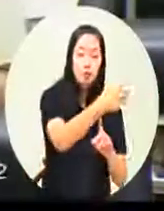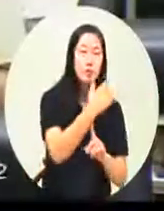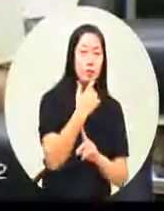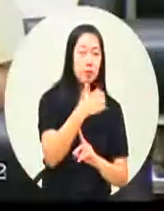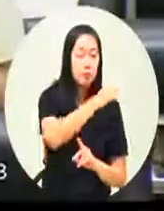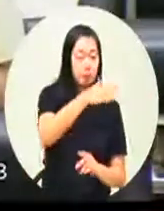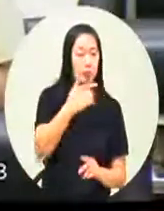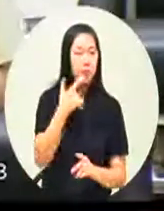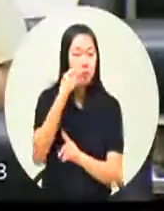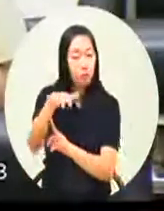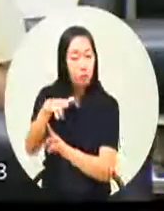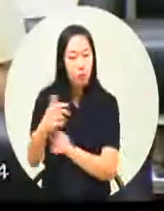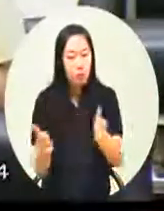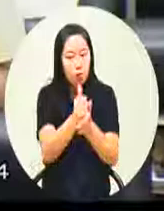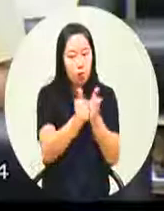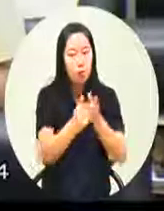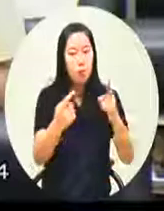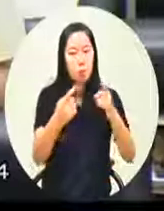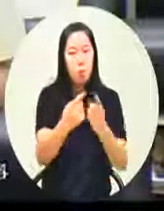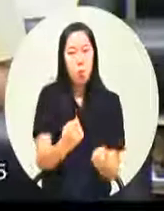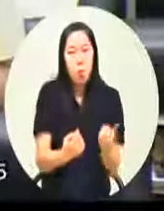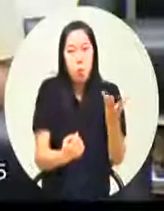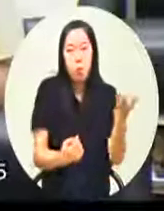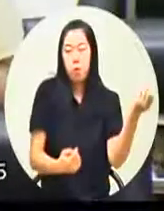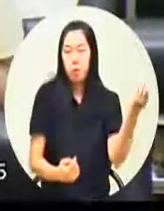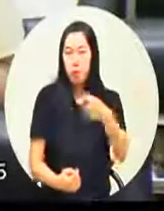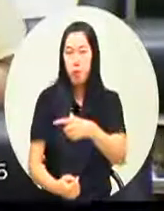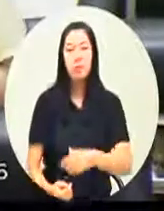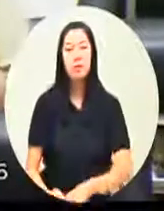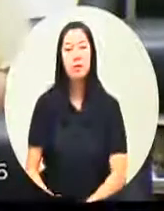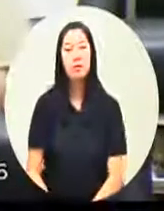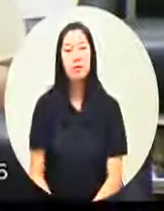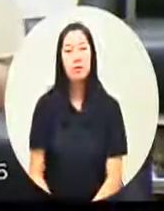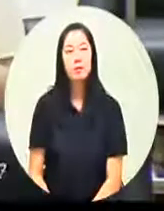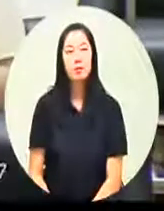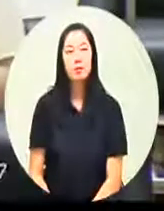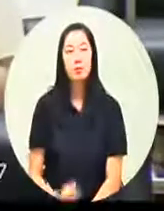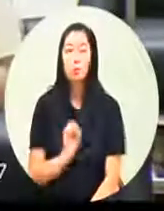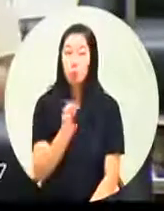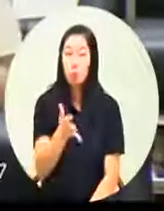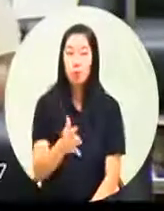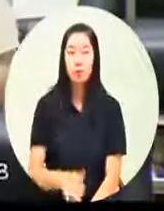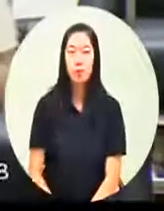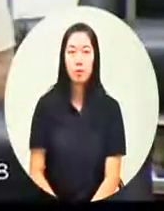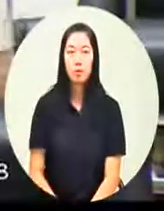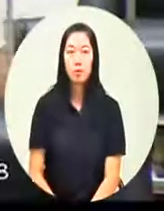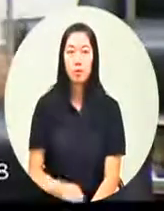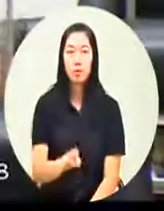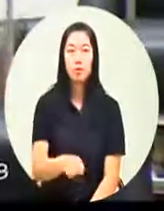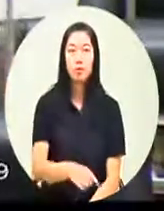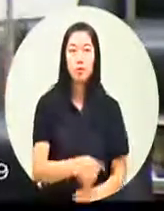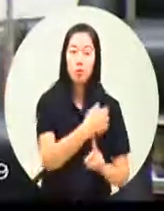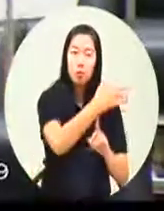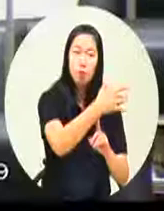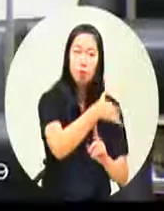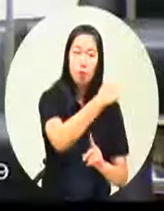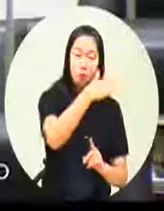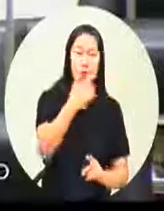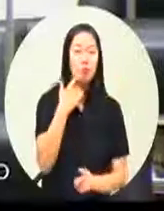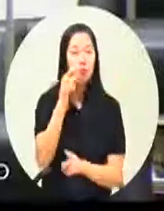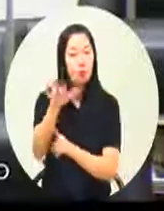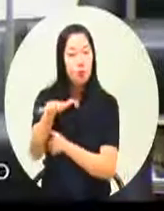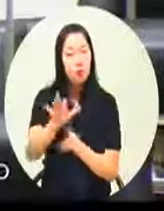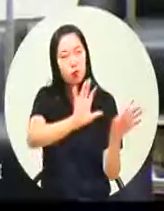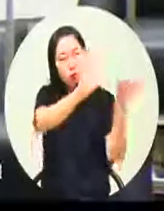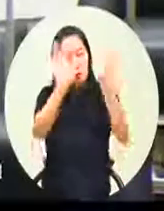的人还会更多。我在想啊，好不好？ 是的。 好，因为它这个因为在旗美地区的风景景点啊，